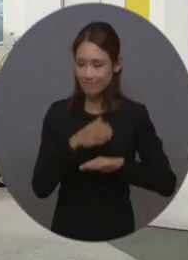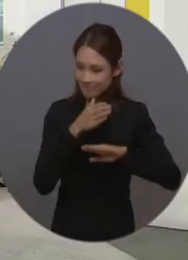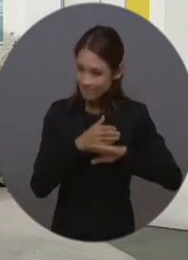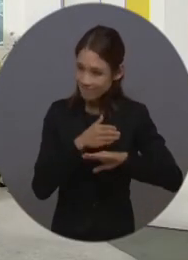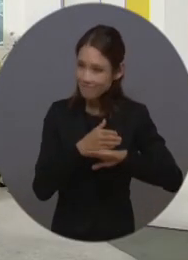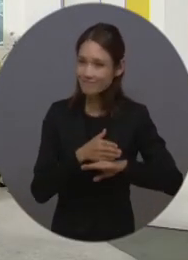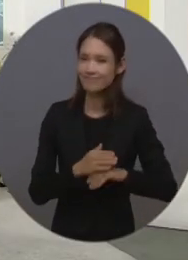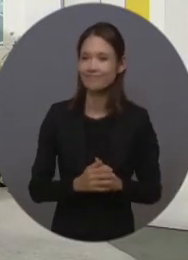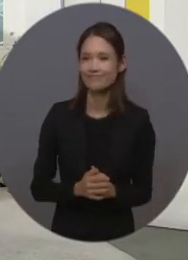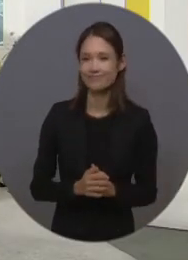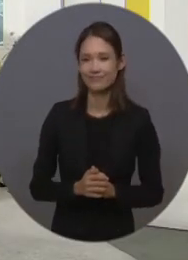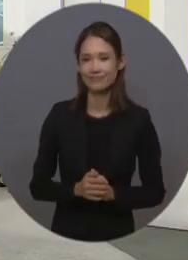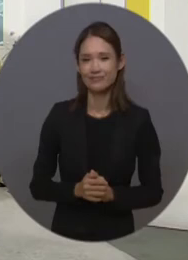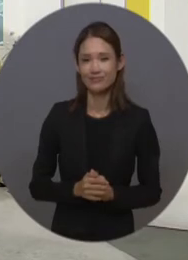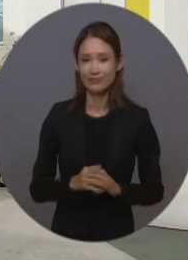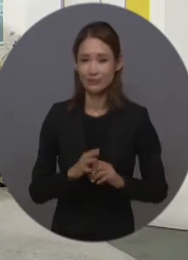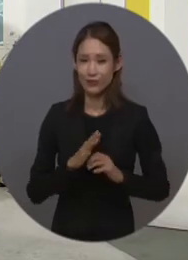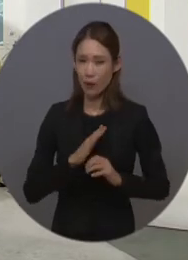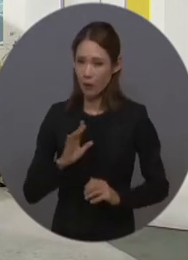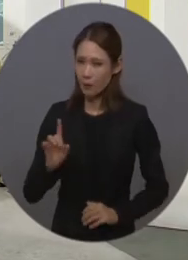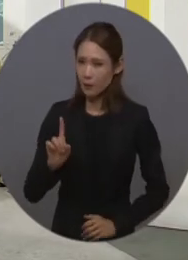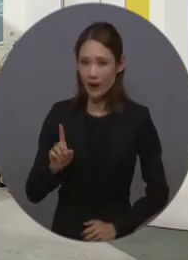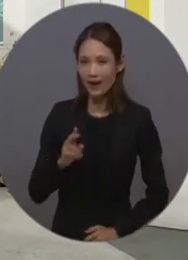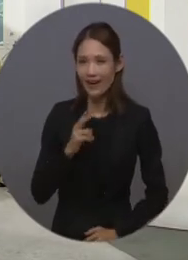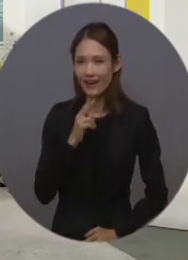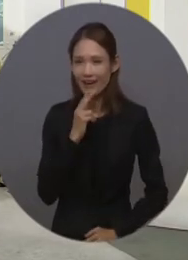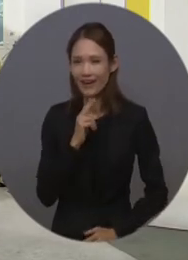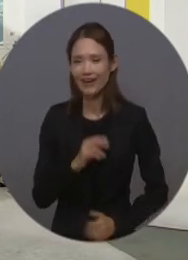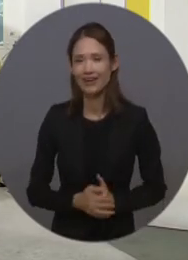감사합니다. 야, 근데 떨리는 것 같지가 전혀 없어요.